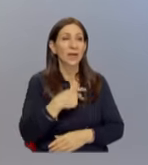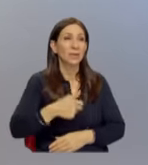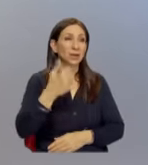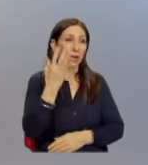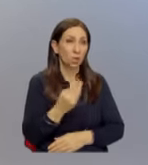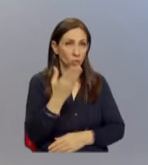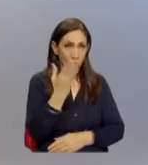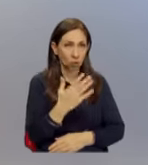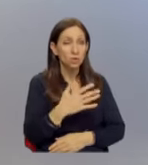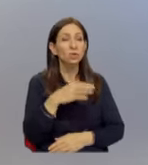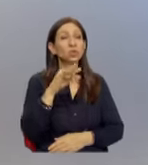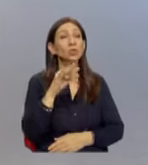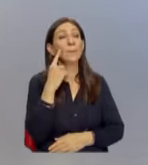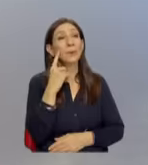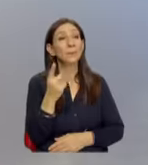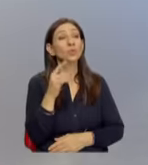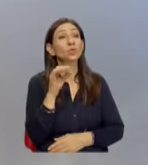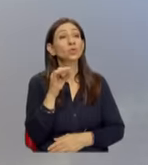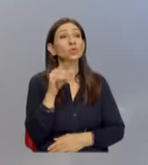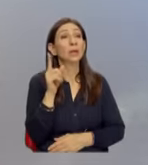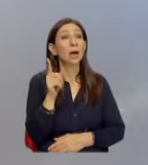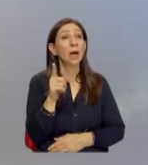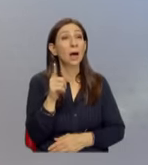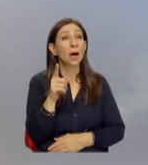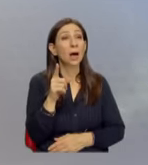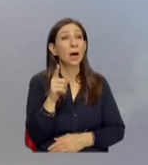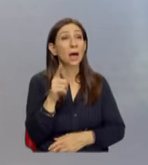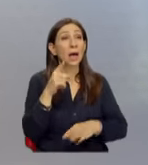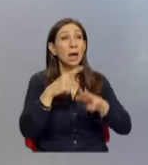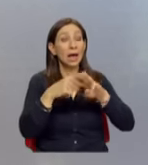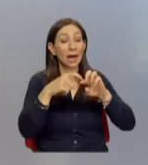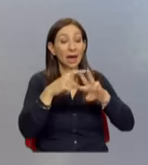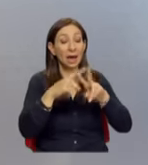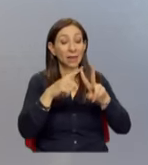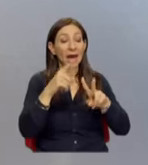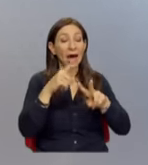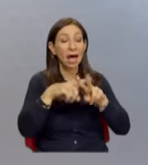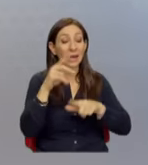başkanı oldu kendisi. Tuzla'ya gidelim. Tuzla'da Eren Ali Bingöl